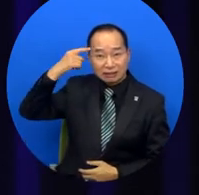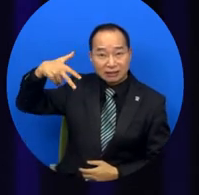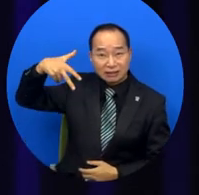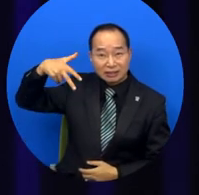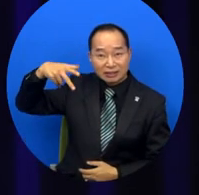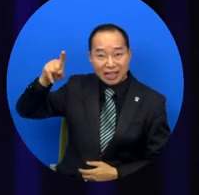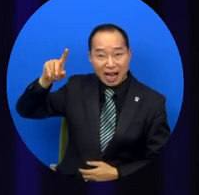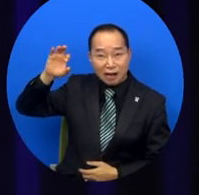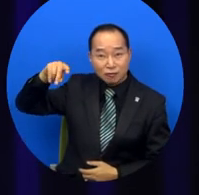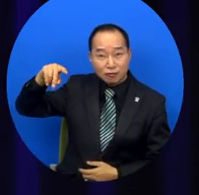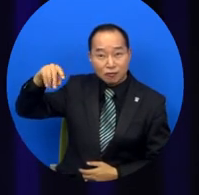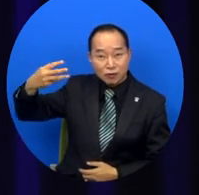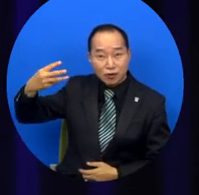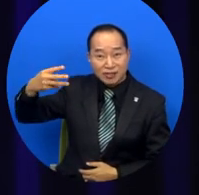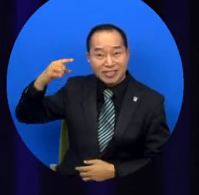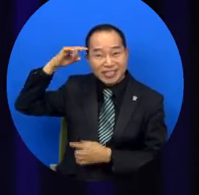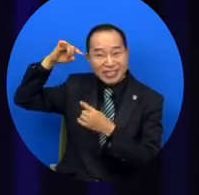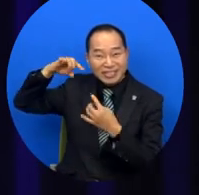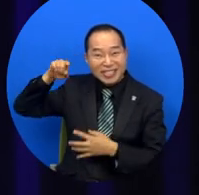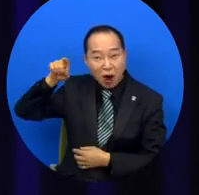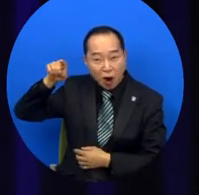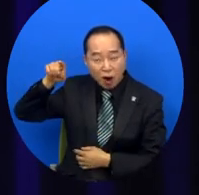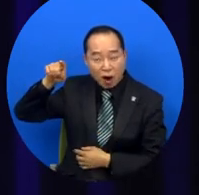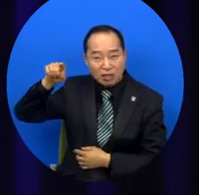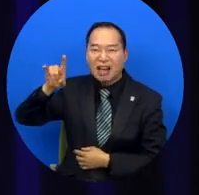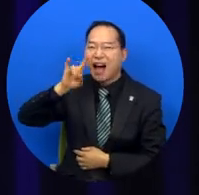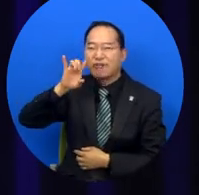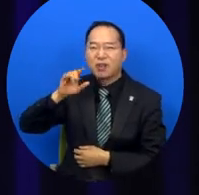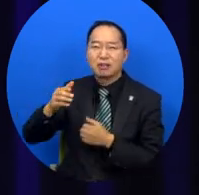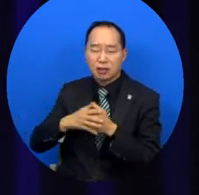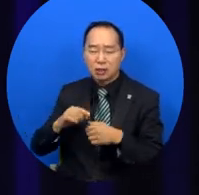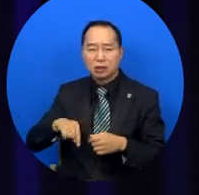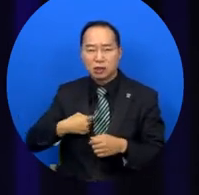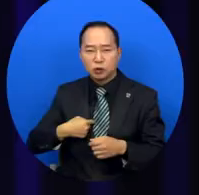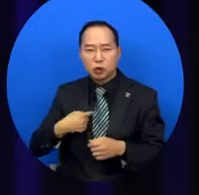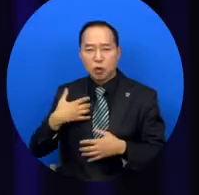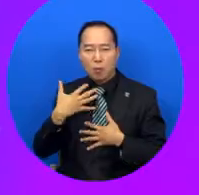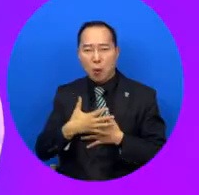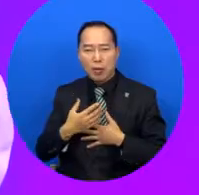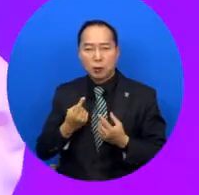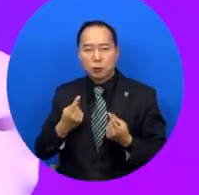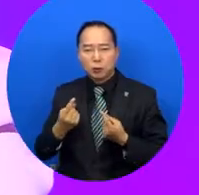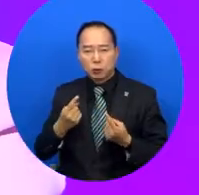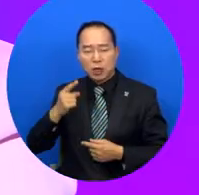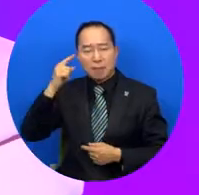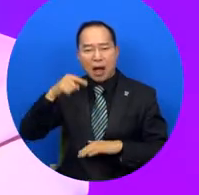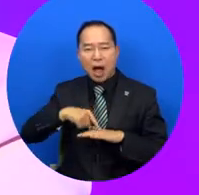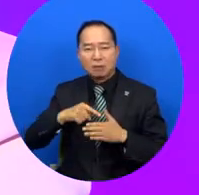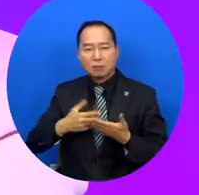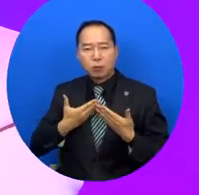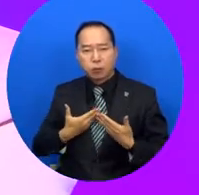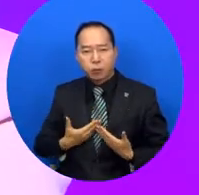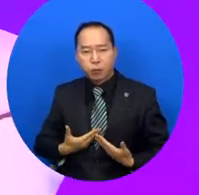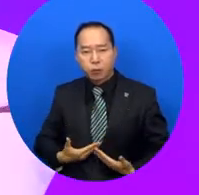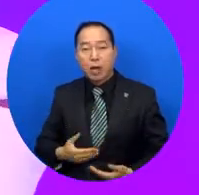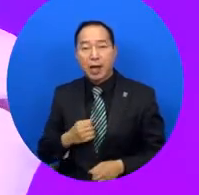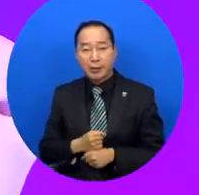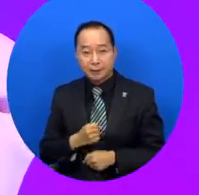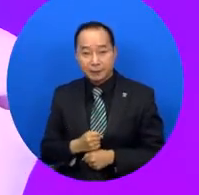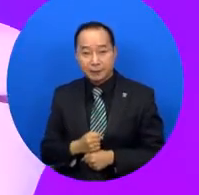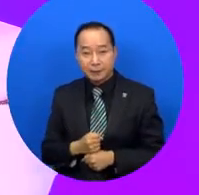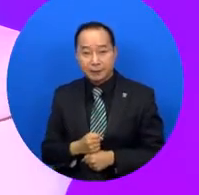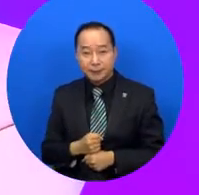자기의 그 자율신경계 원래 자기가 알아서 하는 게 안 되는 거 내가 좀 조절하게 됐죠. 그게 굉장히 큰 힘이었어요. 이제